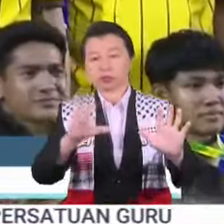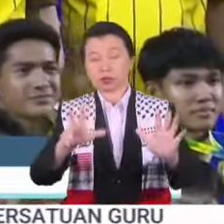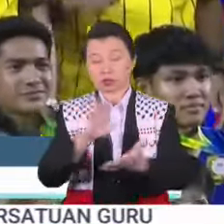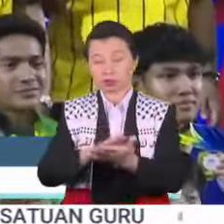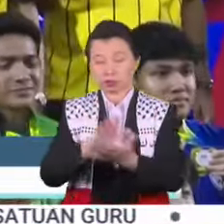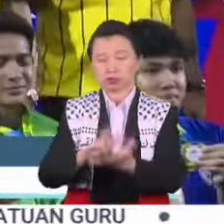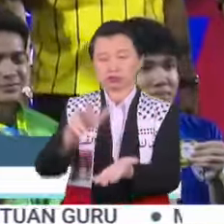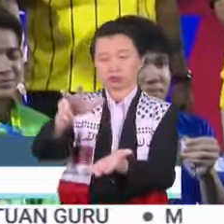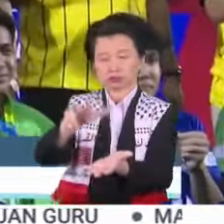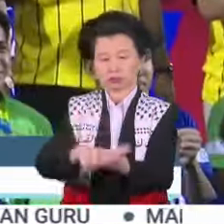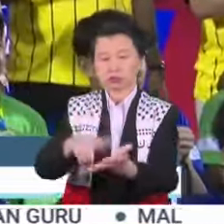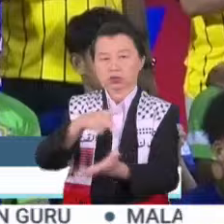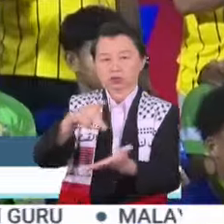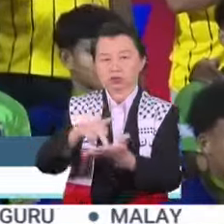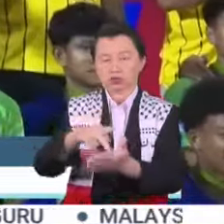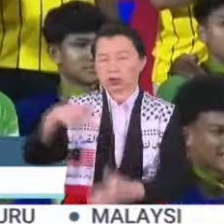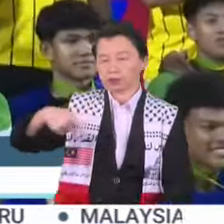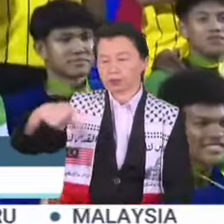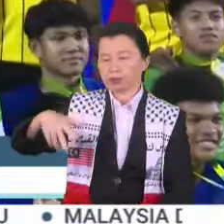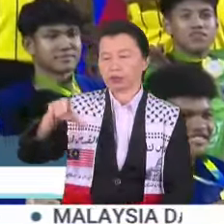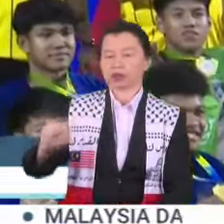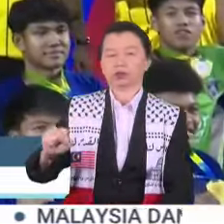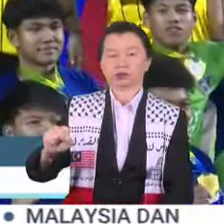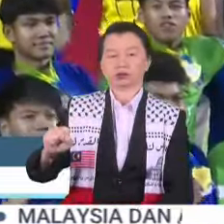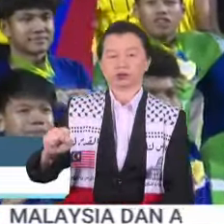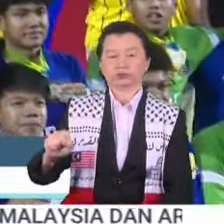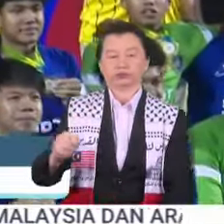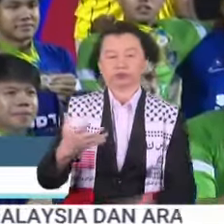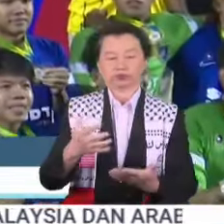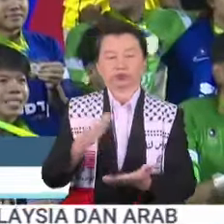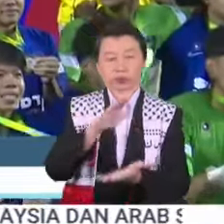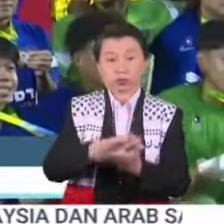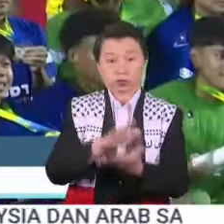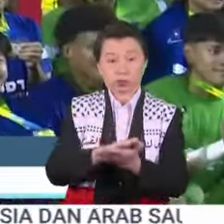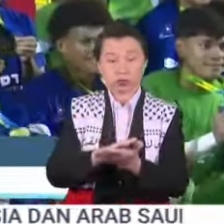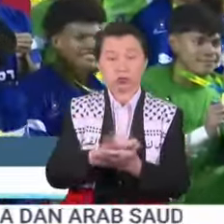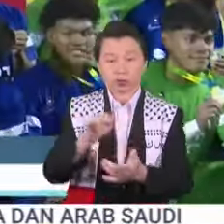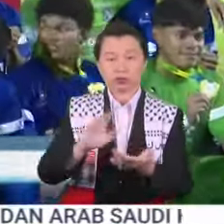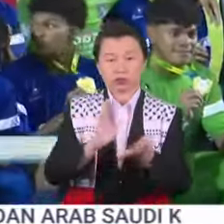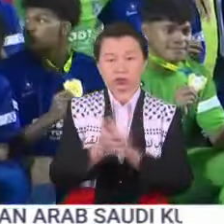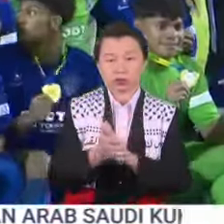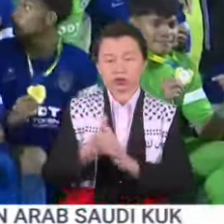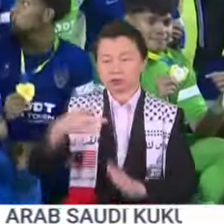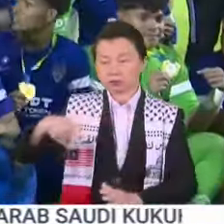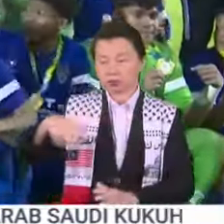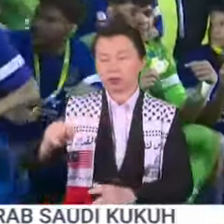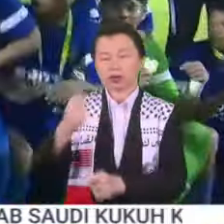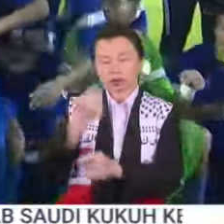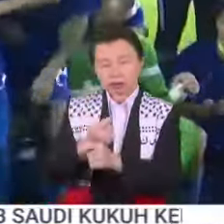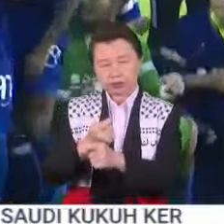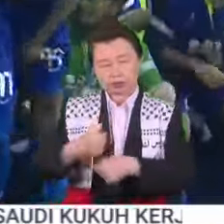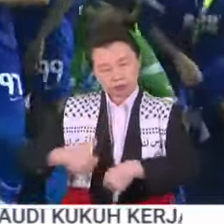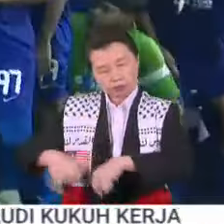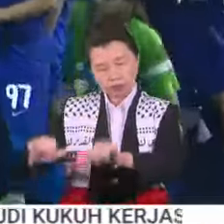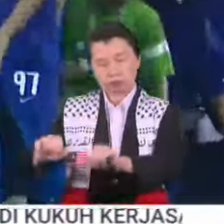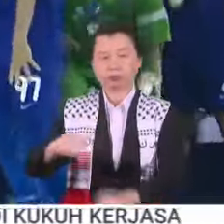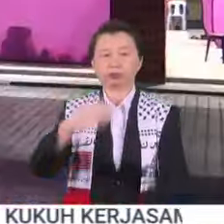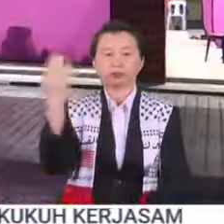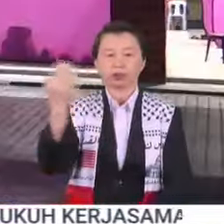ini telah diwarta sebagai pusat pemindahan banjir PPS. Sesi persekolahan di sekolah yang dijadikan PPS tetap berjalan seperti